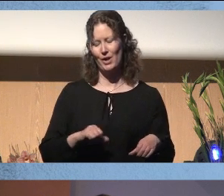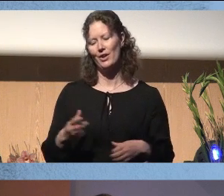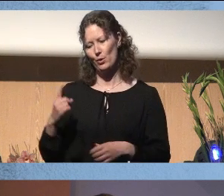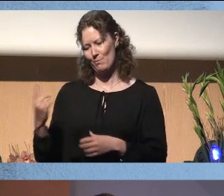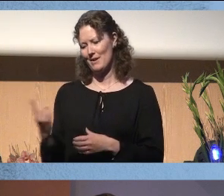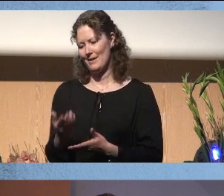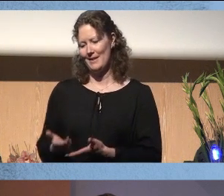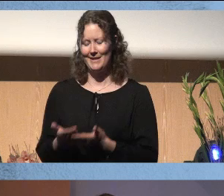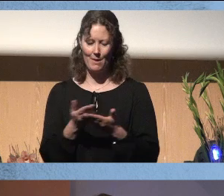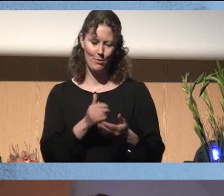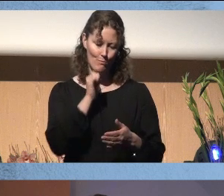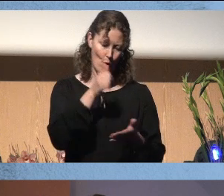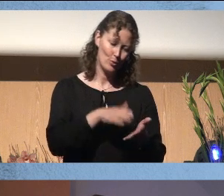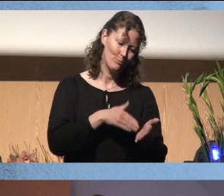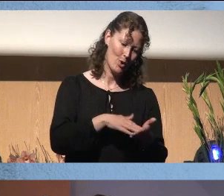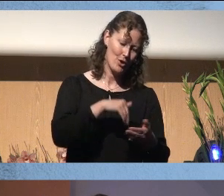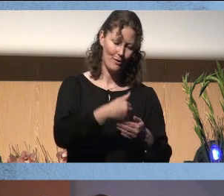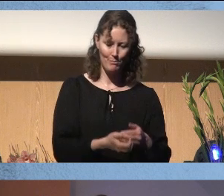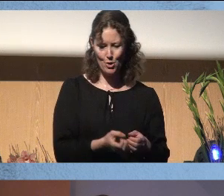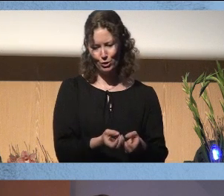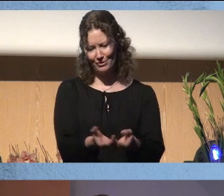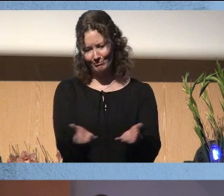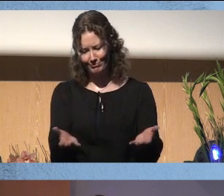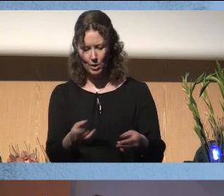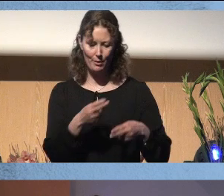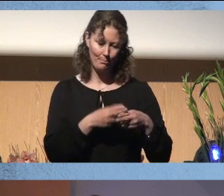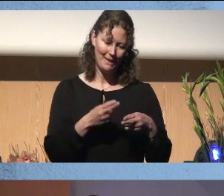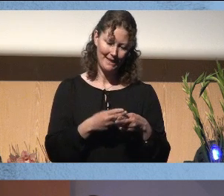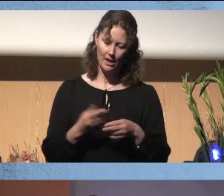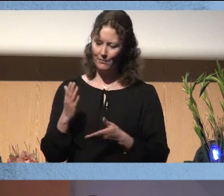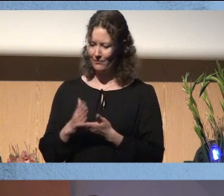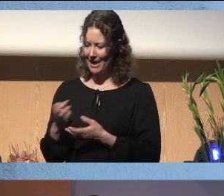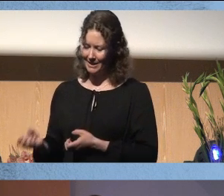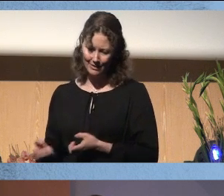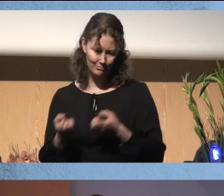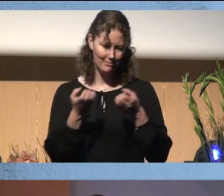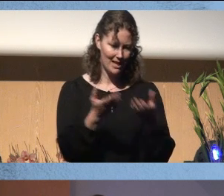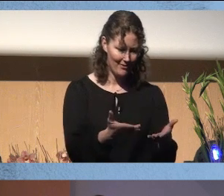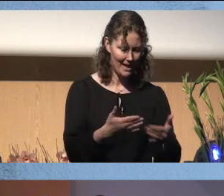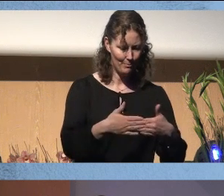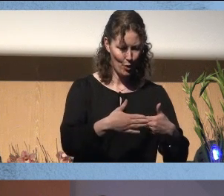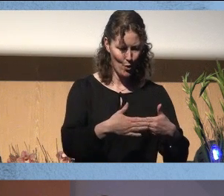hjelperen innom om morgenen og smører noen brødskiver, og middagen kommer fullt ferdig på døren.